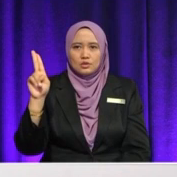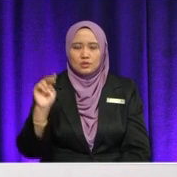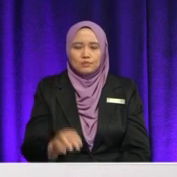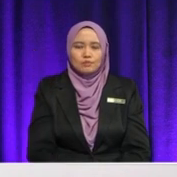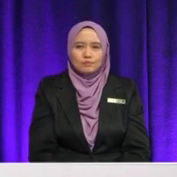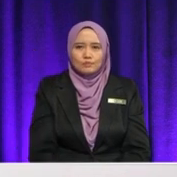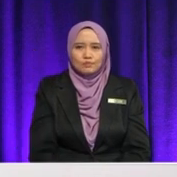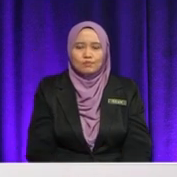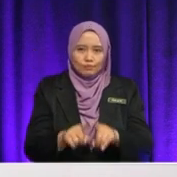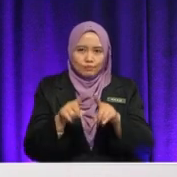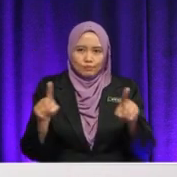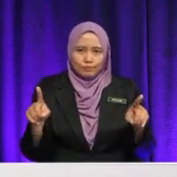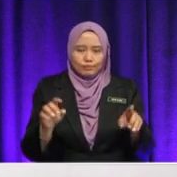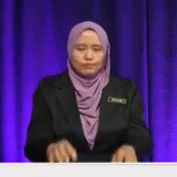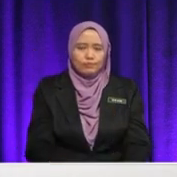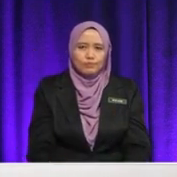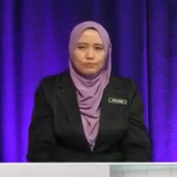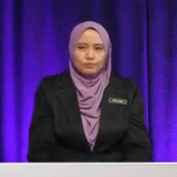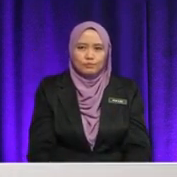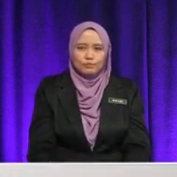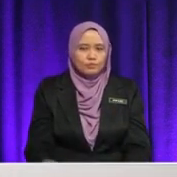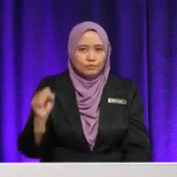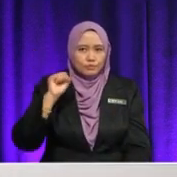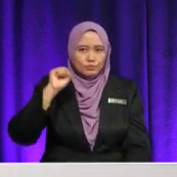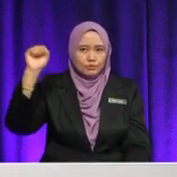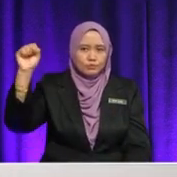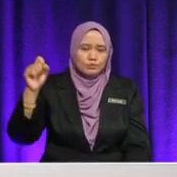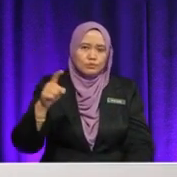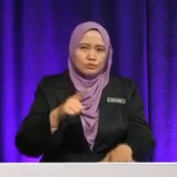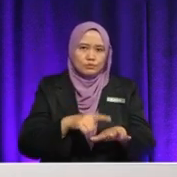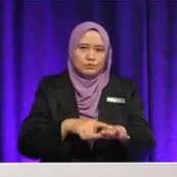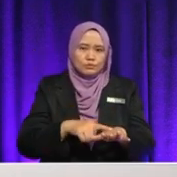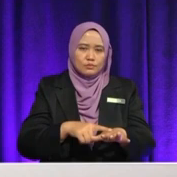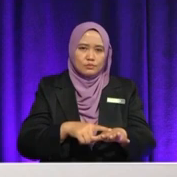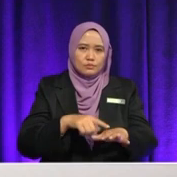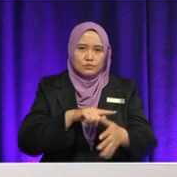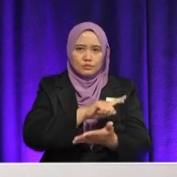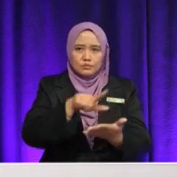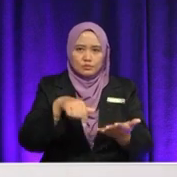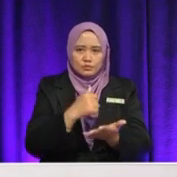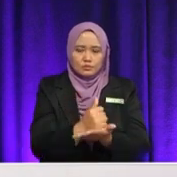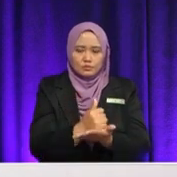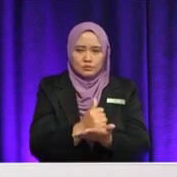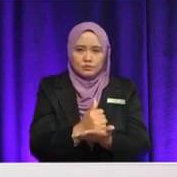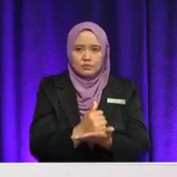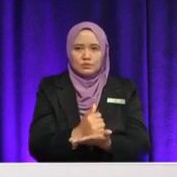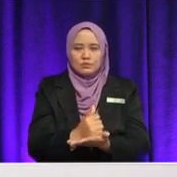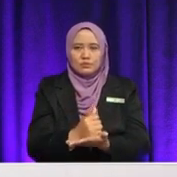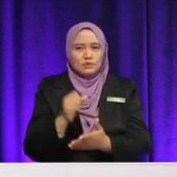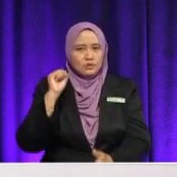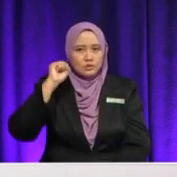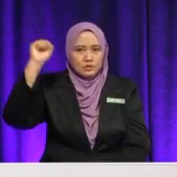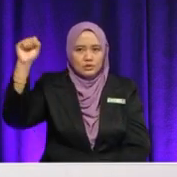di Sabah folder melibatkan keseluruhan sama sebanyak 118 kawasan